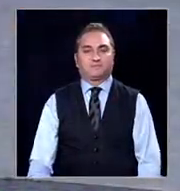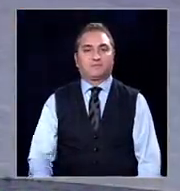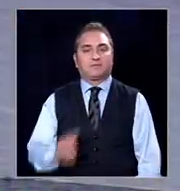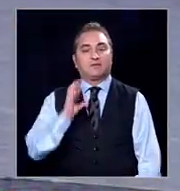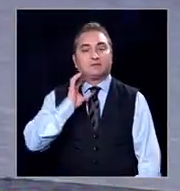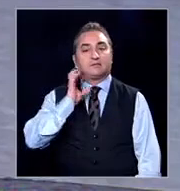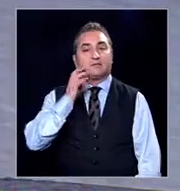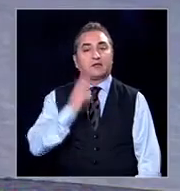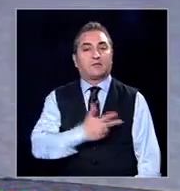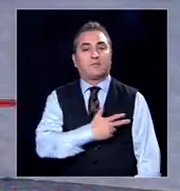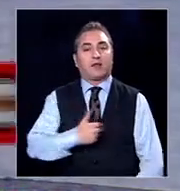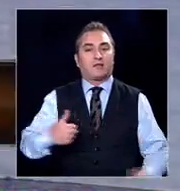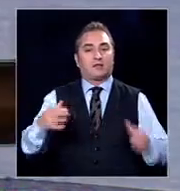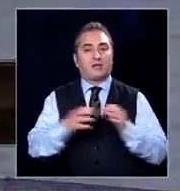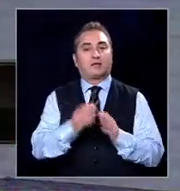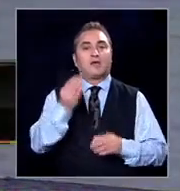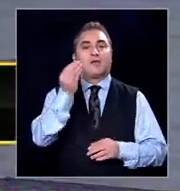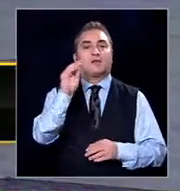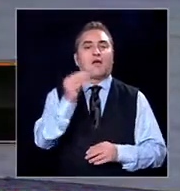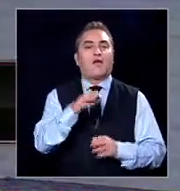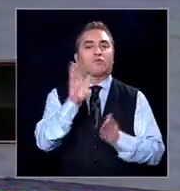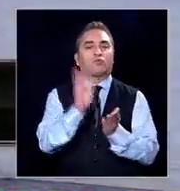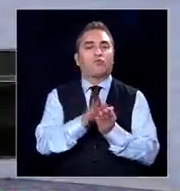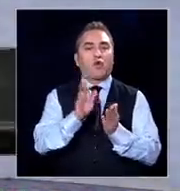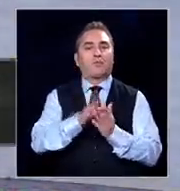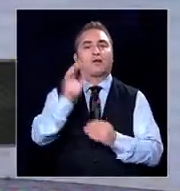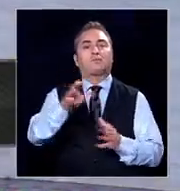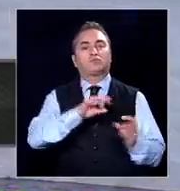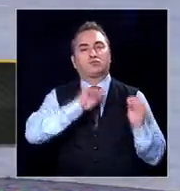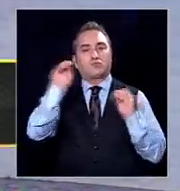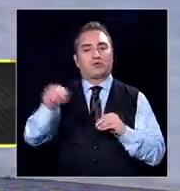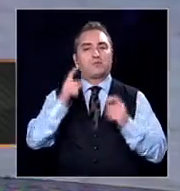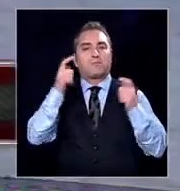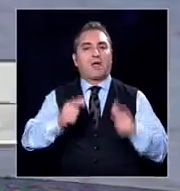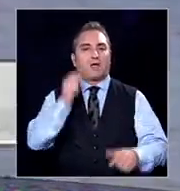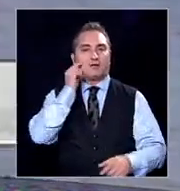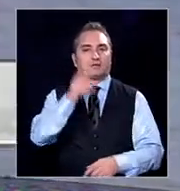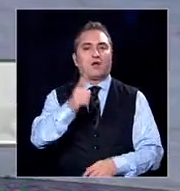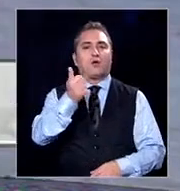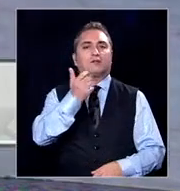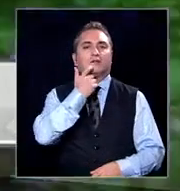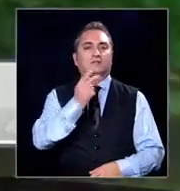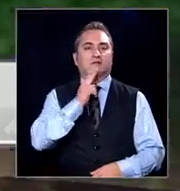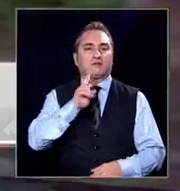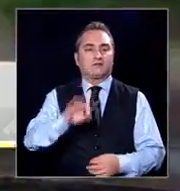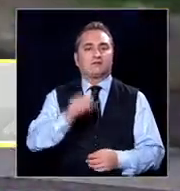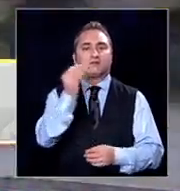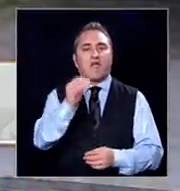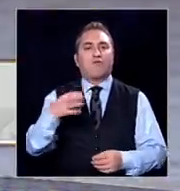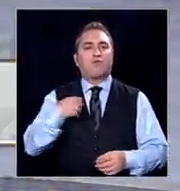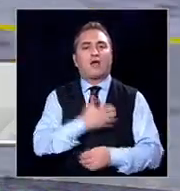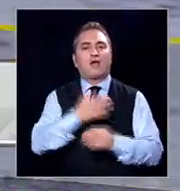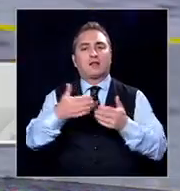Sakarya'da belediye ekipleri yavru köpekleri barınağa götürmek için bir mahalleye gitti. 16 yaşında bir kız, yavruları annesinden ayırmayın